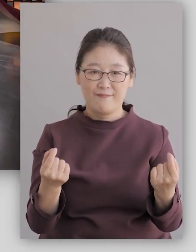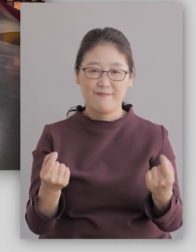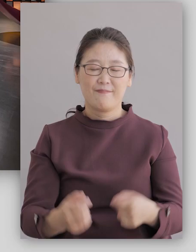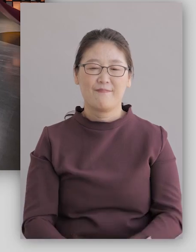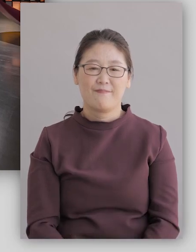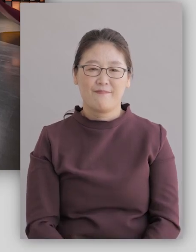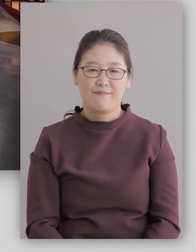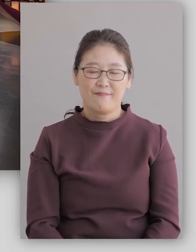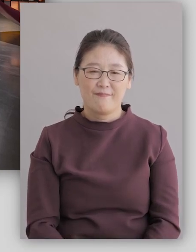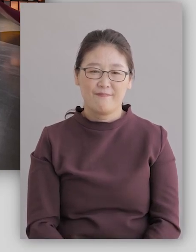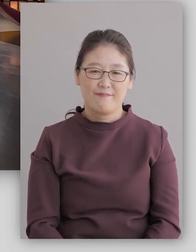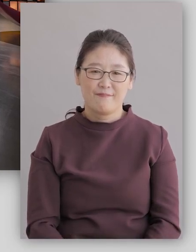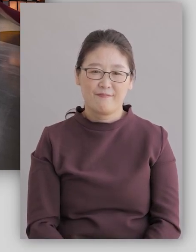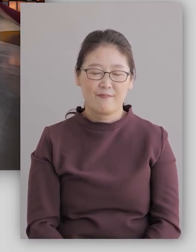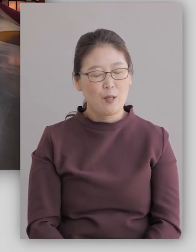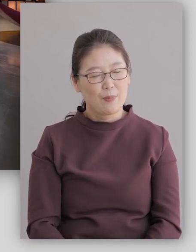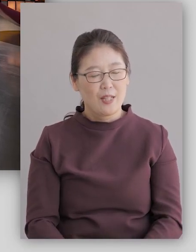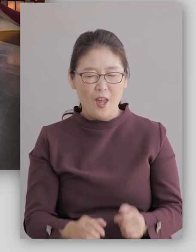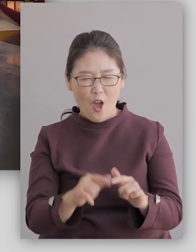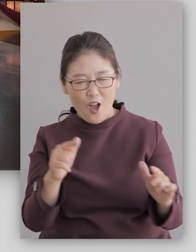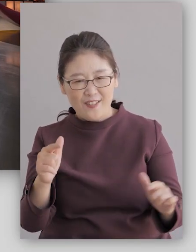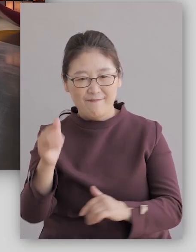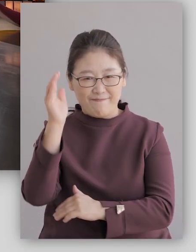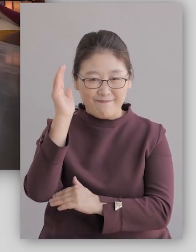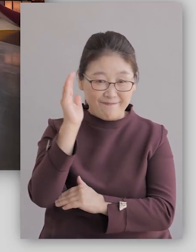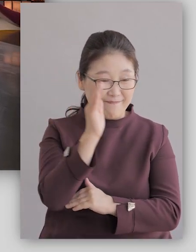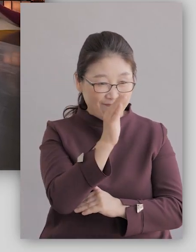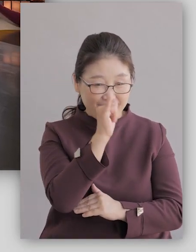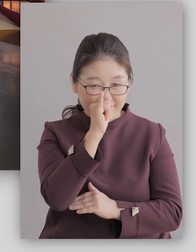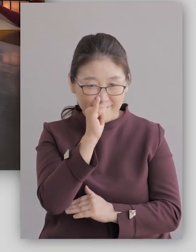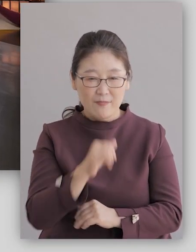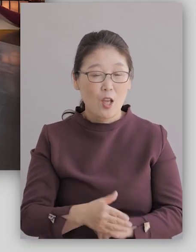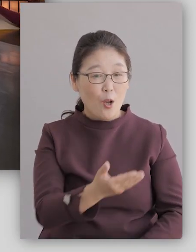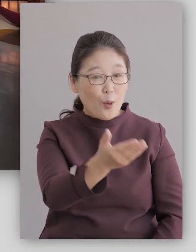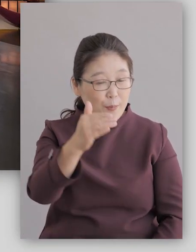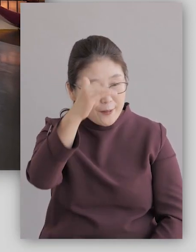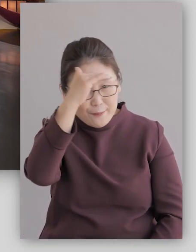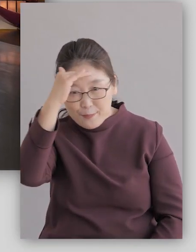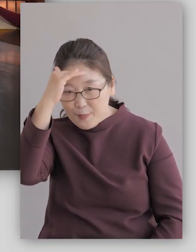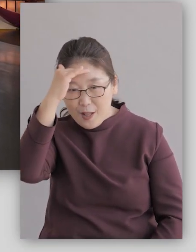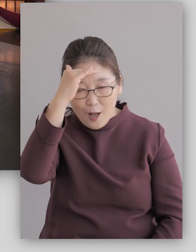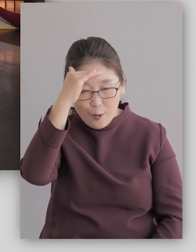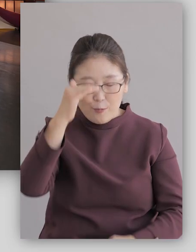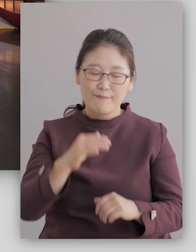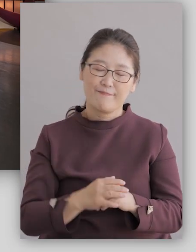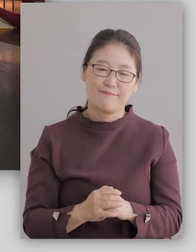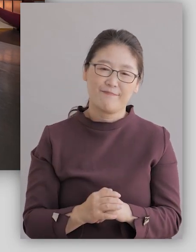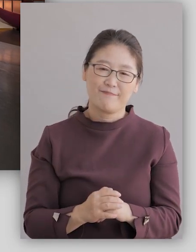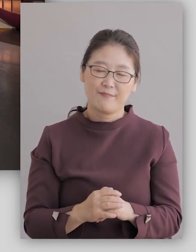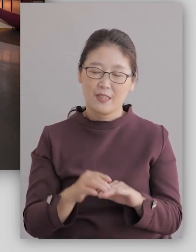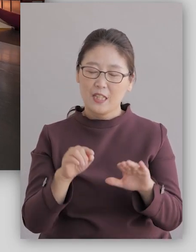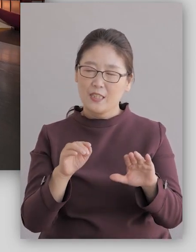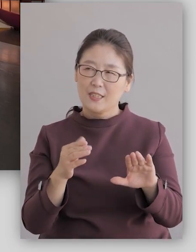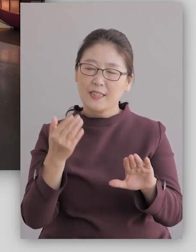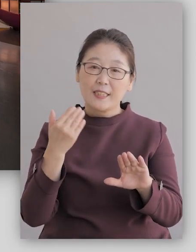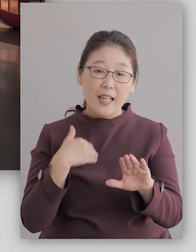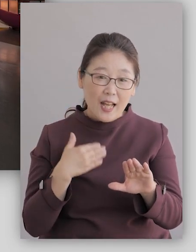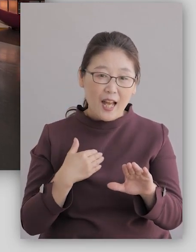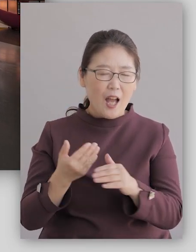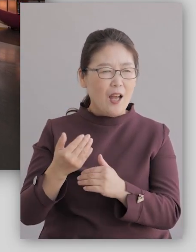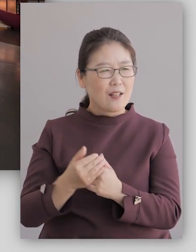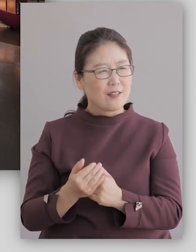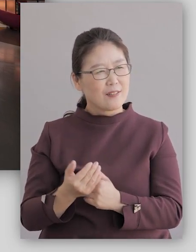되었습니다. 많은 이야기들이 있었는데요. 보시거나 이야기를 들으면서 내가 이 시대의